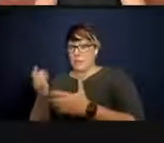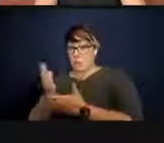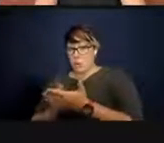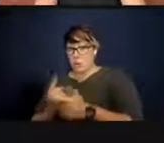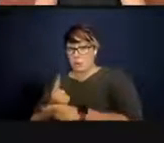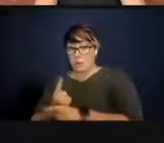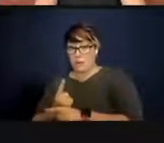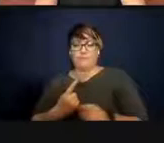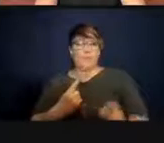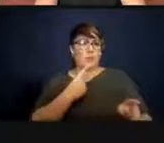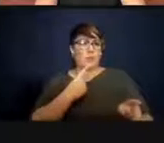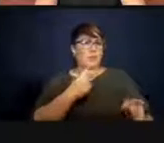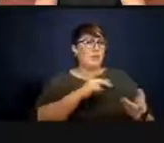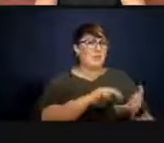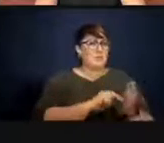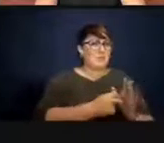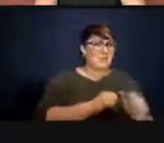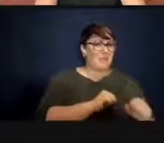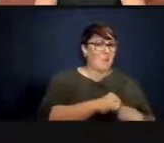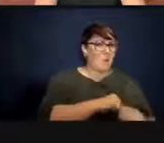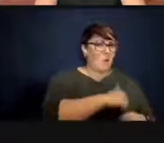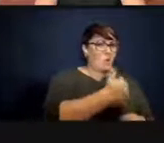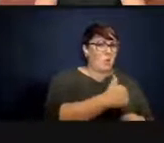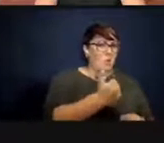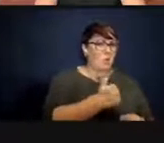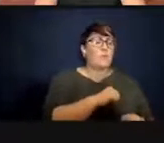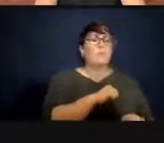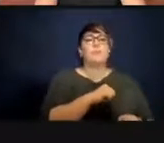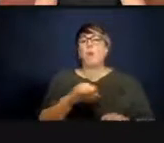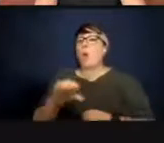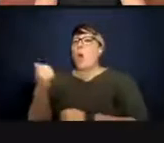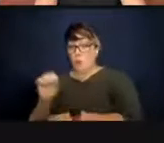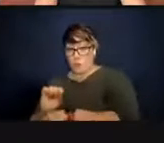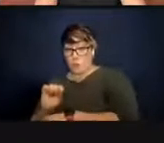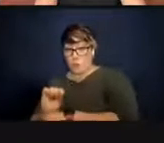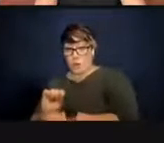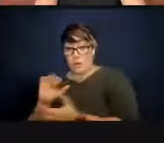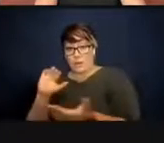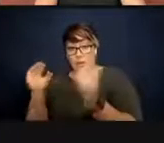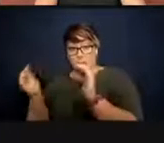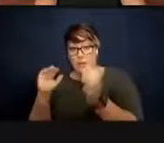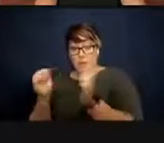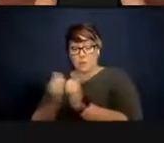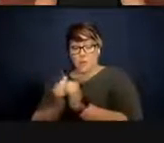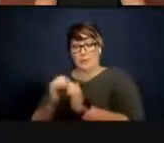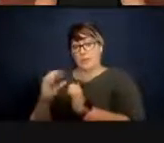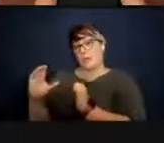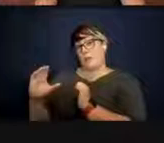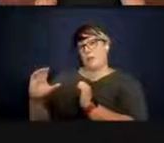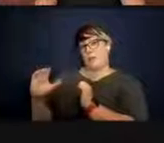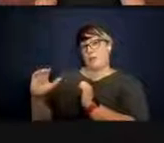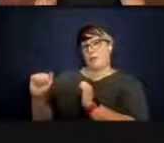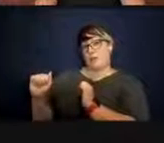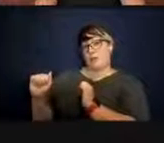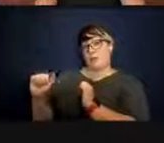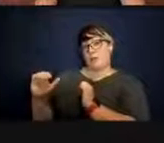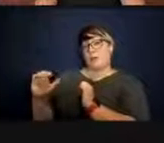تعنيه بالأمور الأخرى من بين غيرها؟ نحن العمل الذي نقوم بالمقاطعة